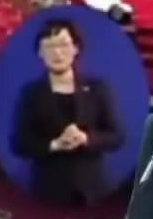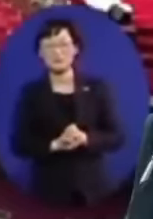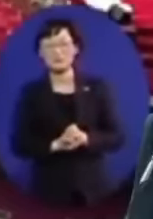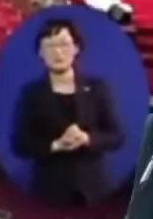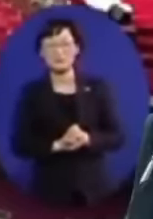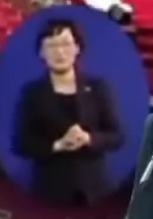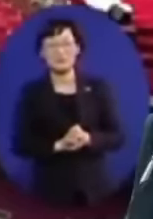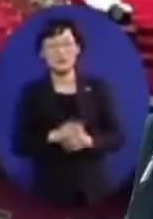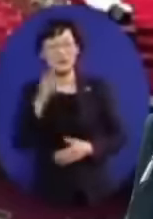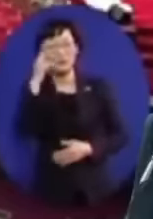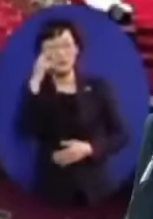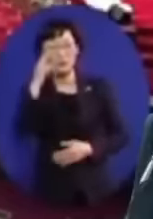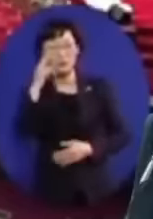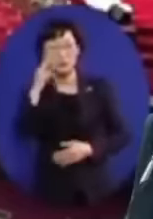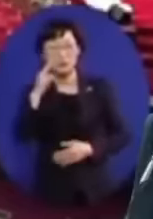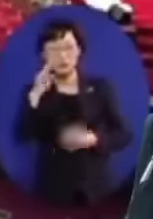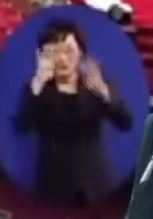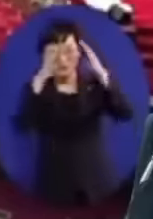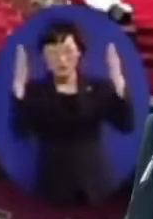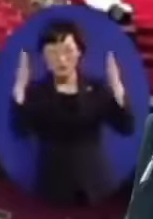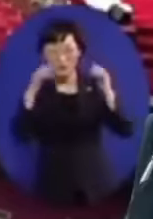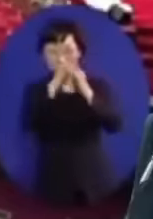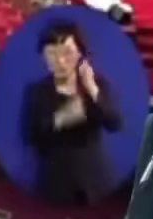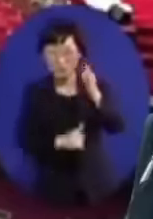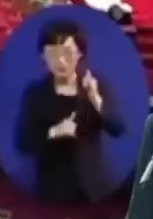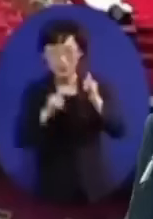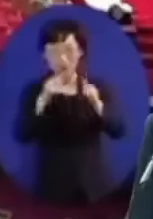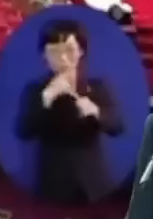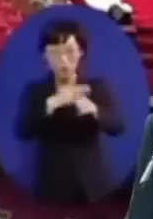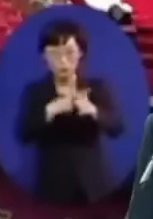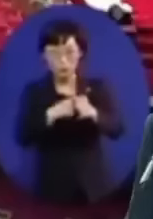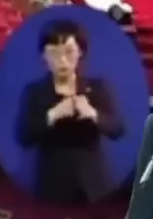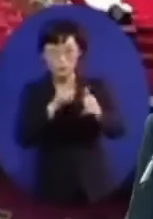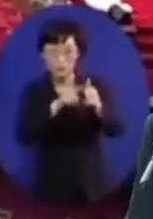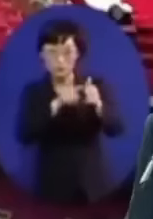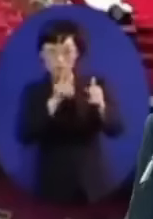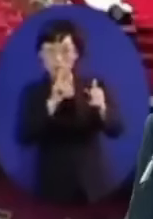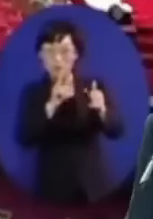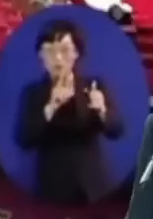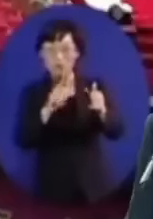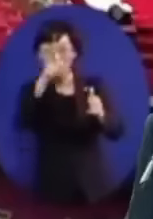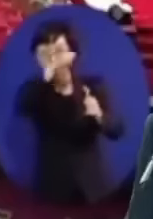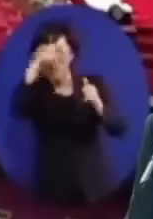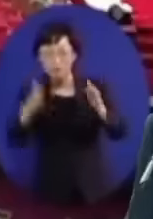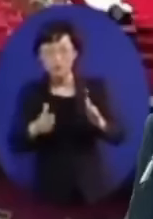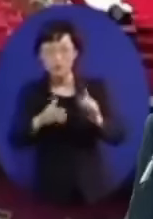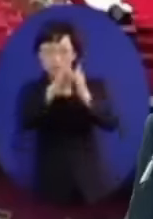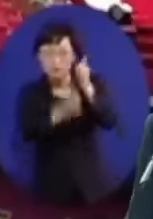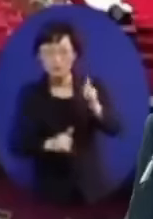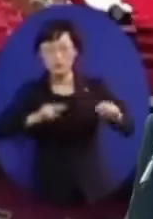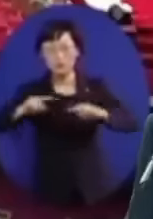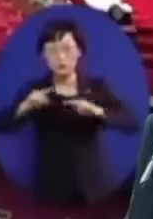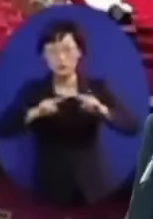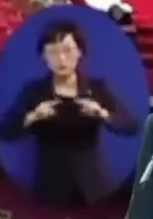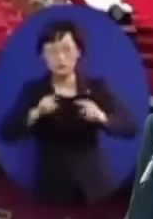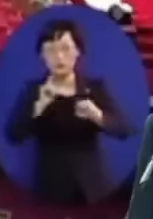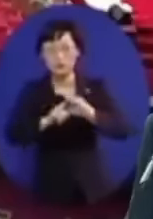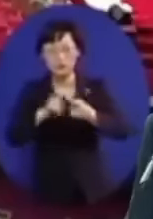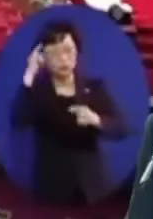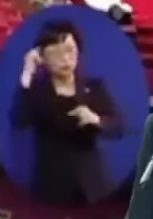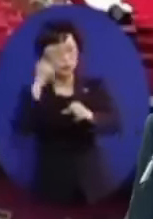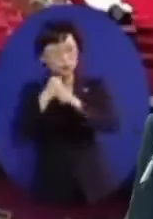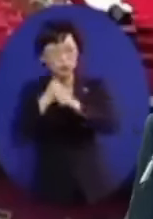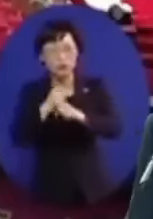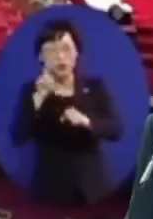미국의 콜롬비아 대학의 역사 교수인 찰스 비어드 박사는 한평생 역사와 정치학을 연구했습니다. 한 기자가 그에게